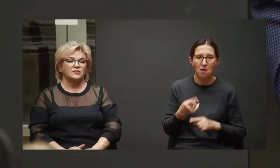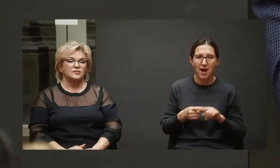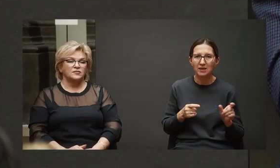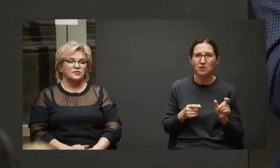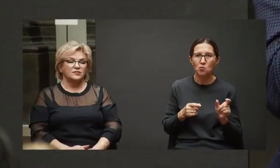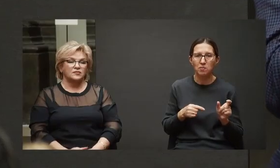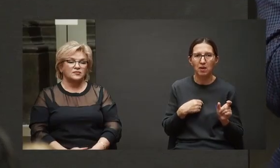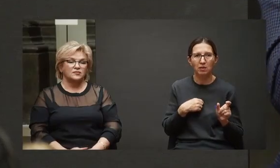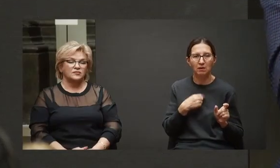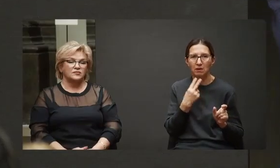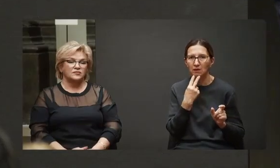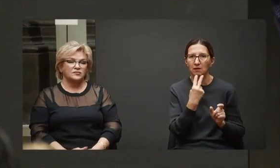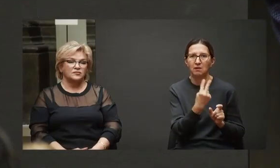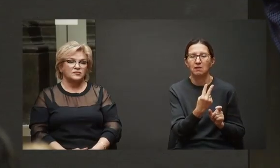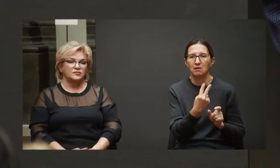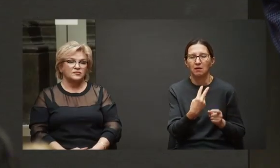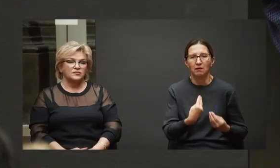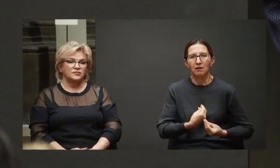момент переживания